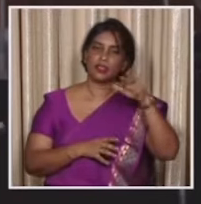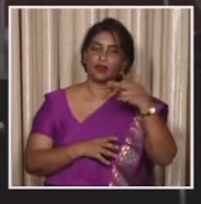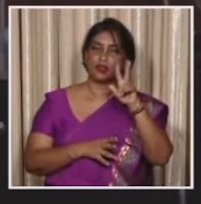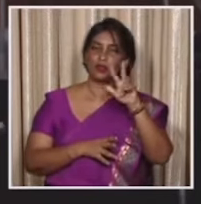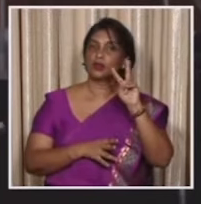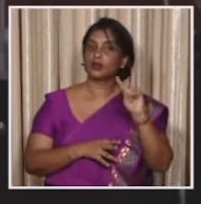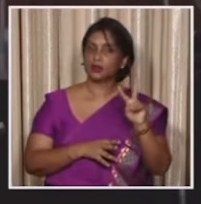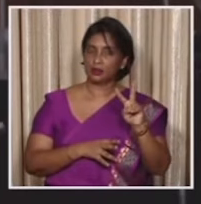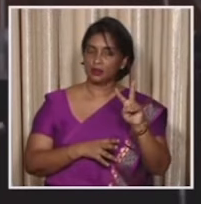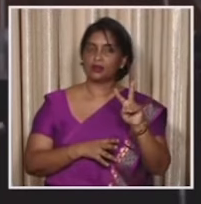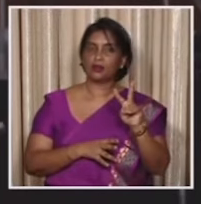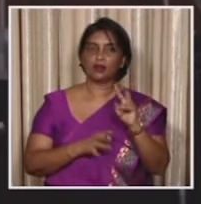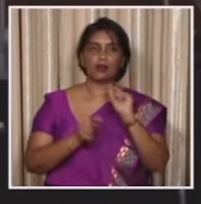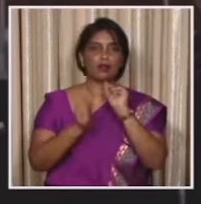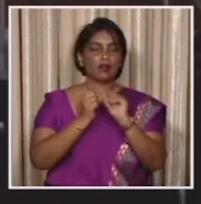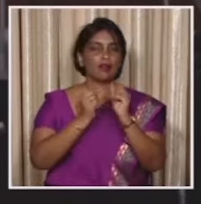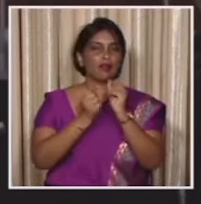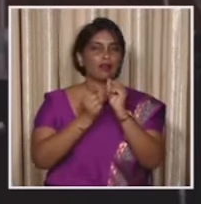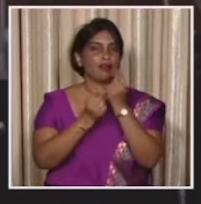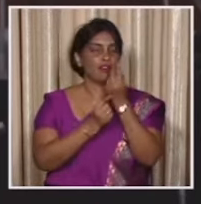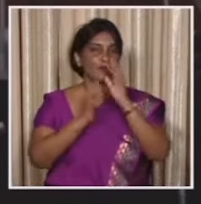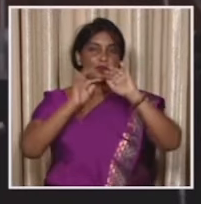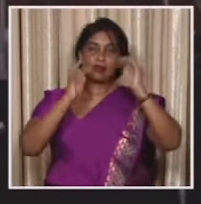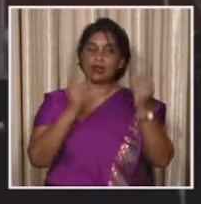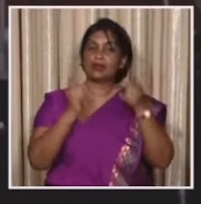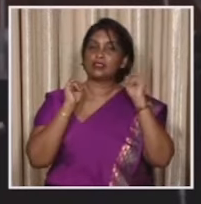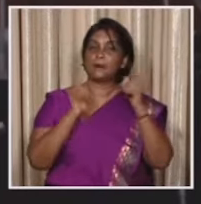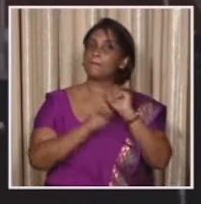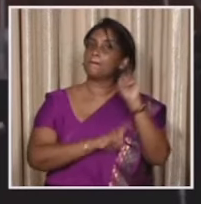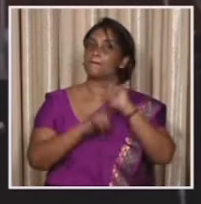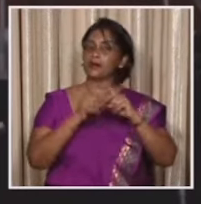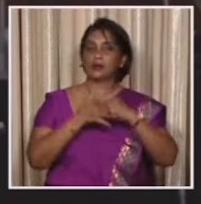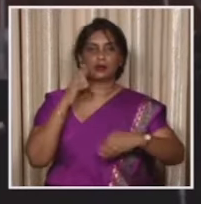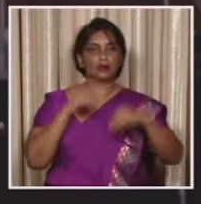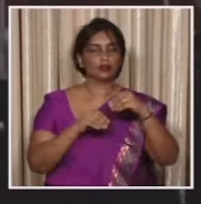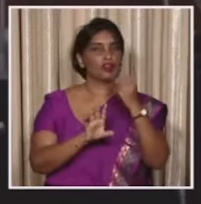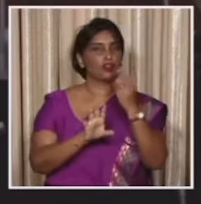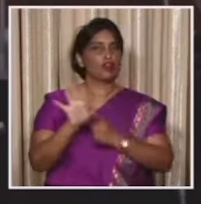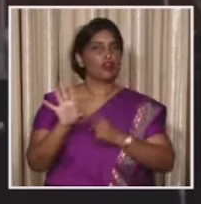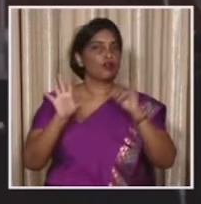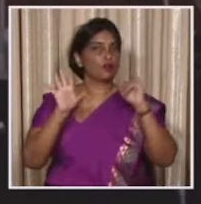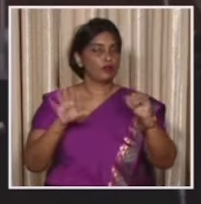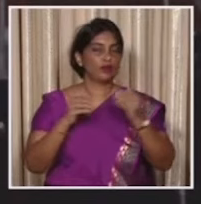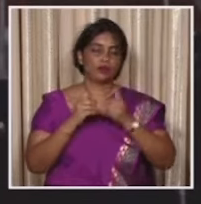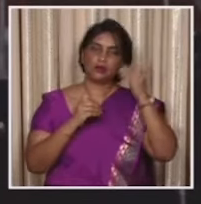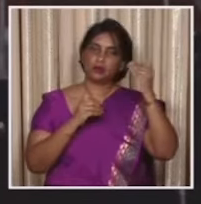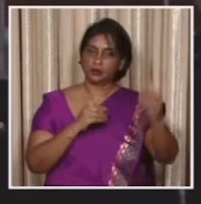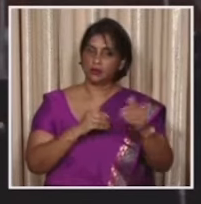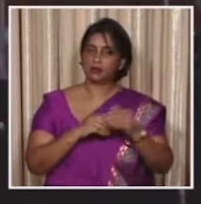1982 ලාම්පු කලගෙඩි සෙල්ලමෙන් පාර්ලිමේන්තු මැතිවරණය අවුරුදු 6කට කල් දැම්මා.